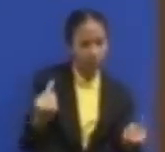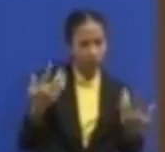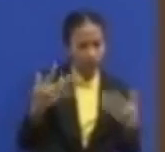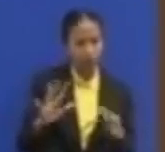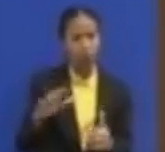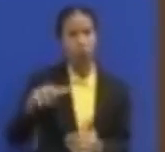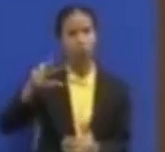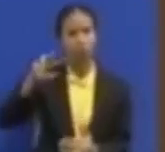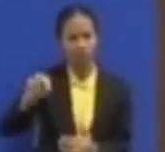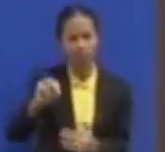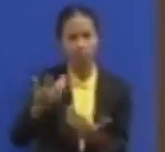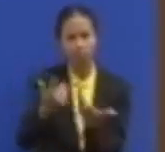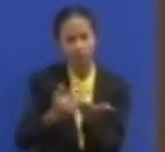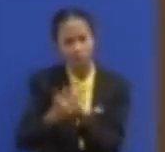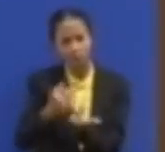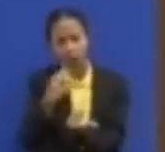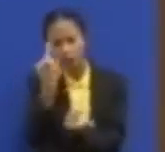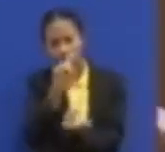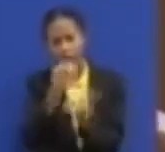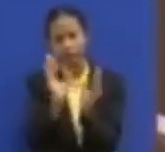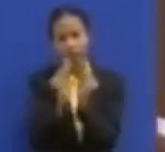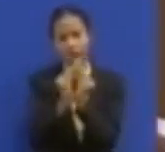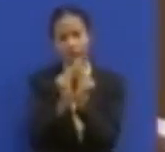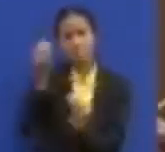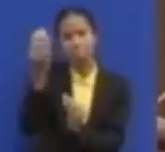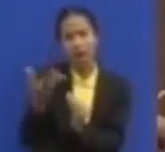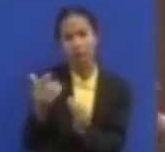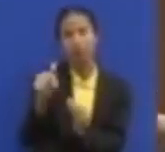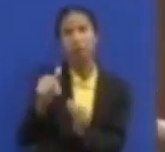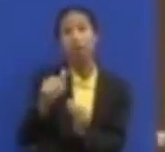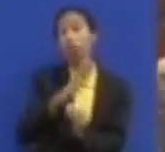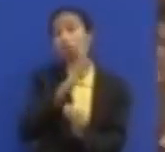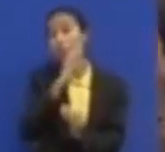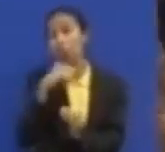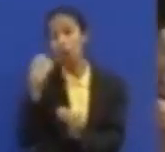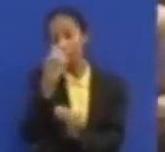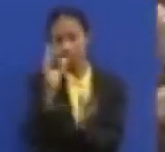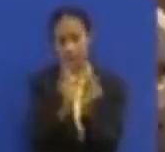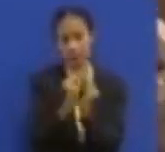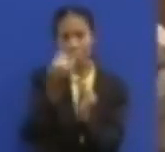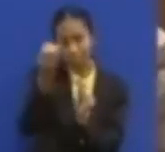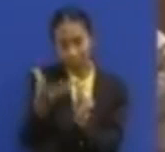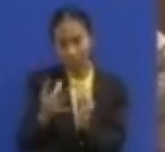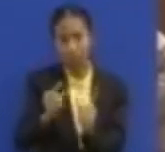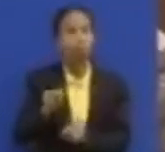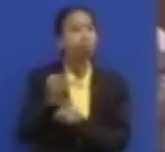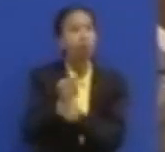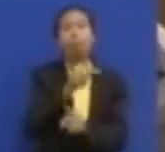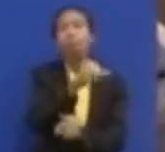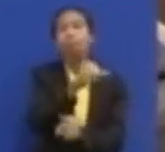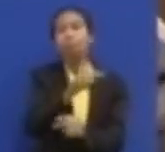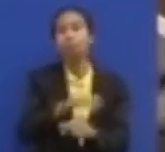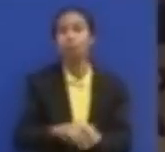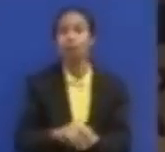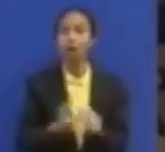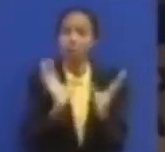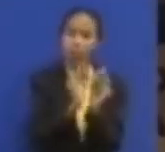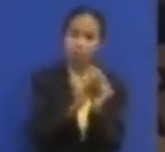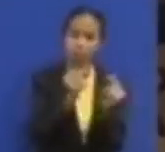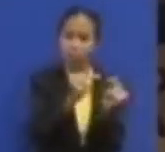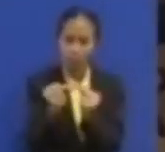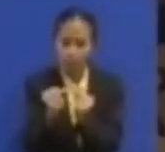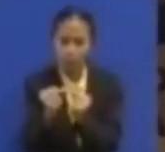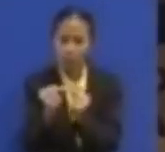ายุได้คะแนนมากกว่ากันคนนั้นก็เอาตามยตินั้นนะครับ